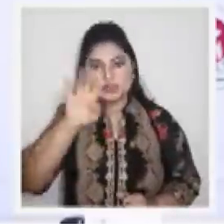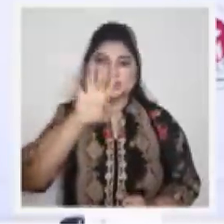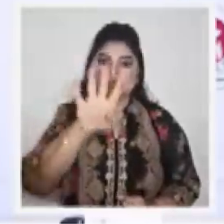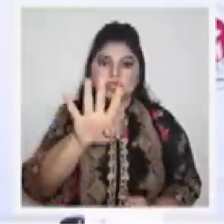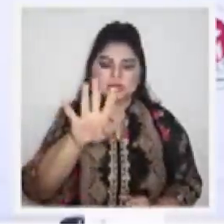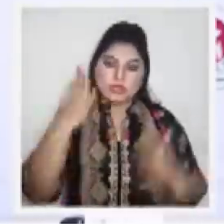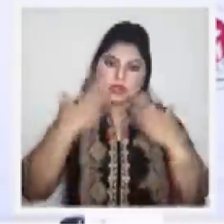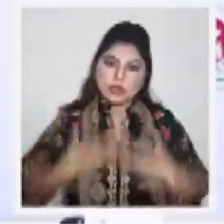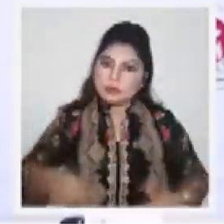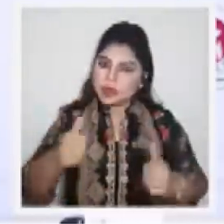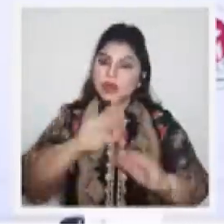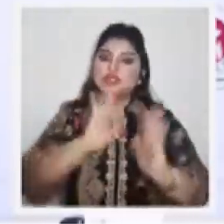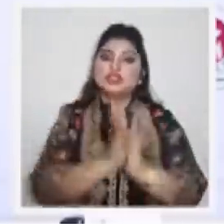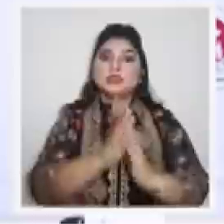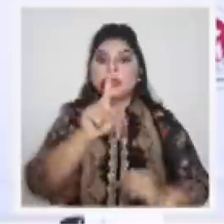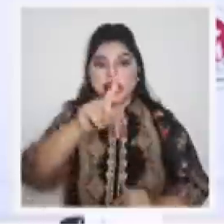24 ঘন্টায় সুস্থ হয়েছেন